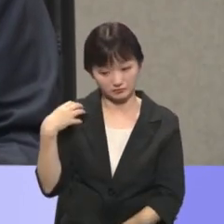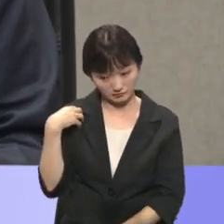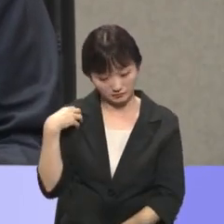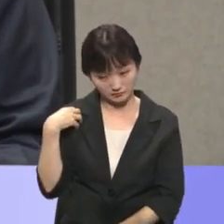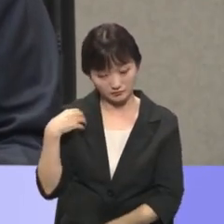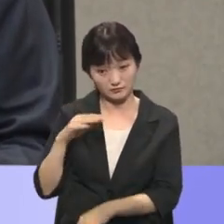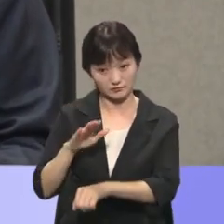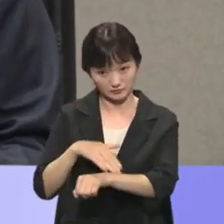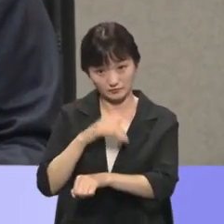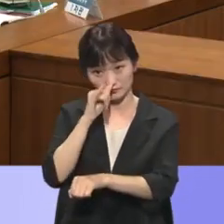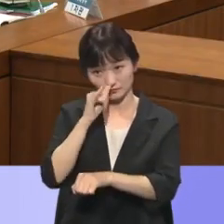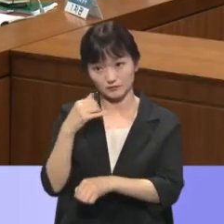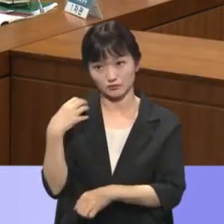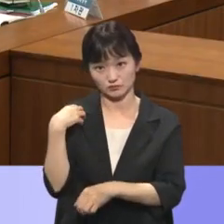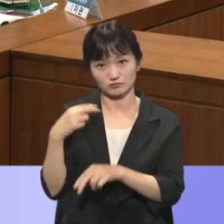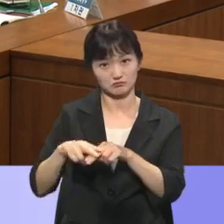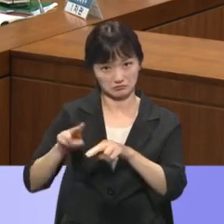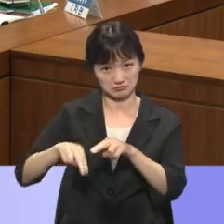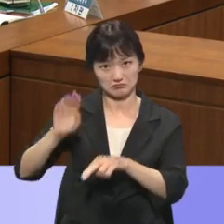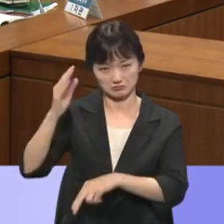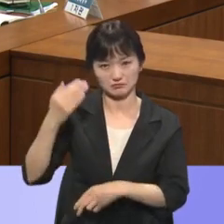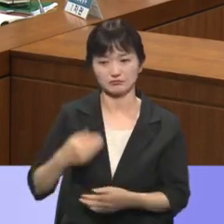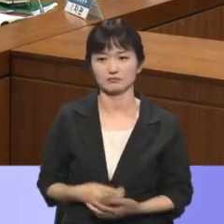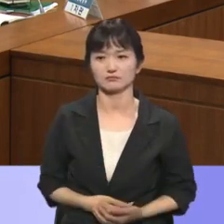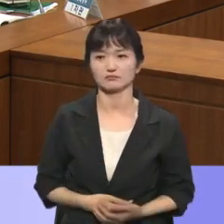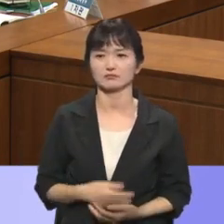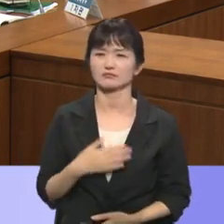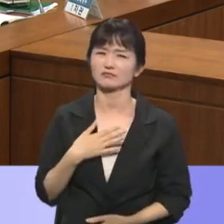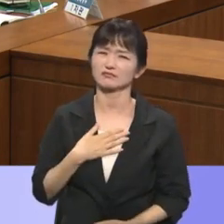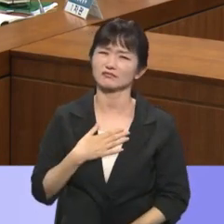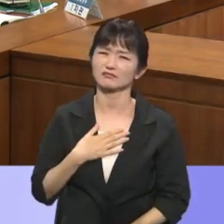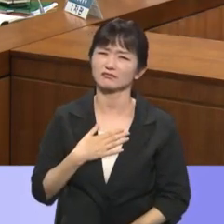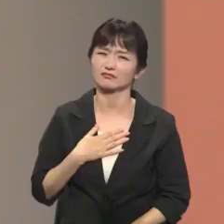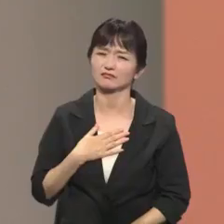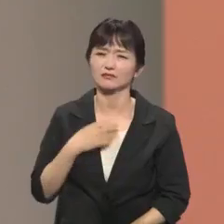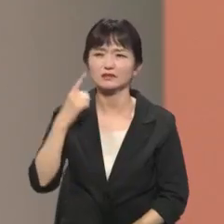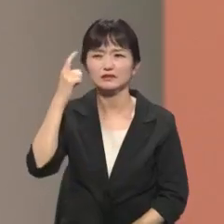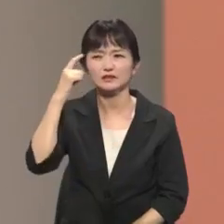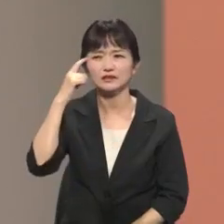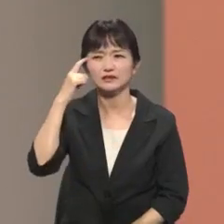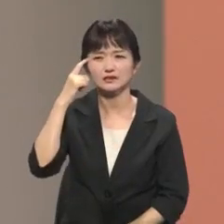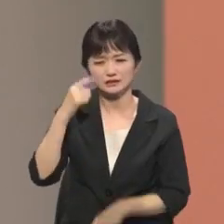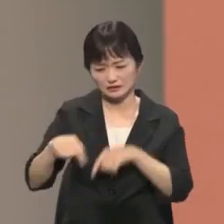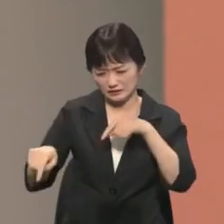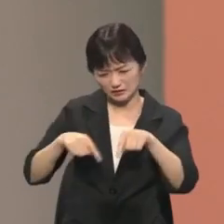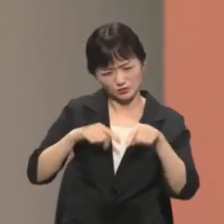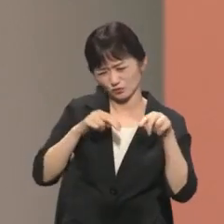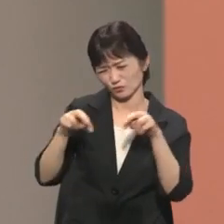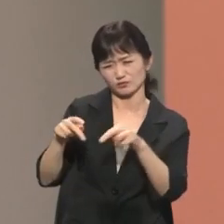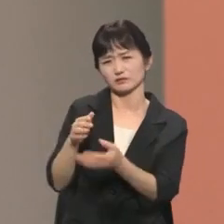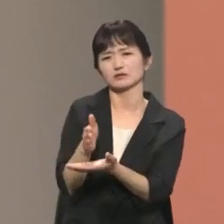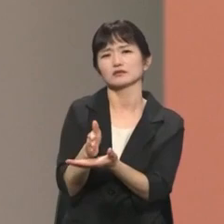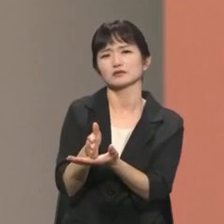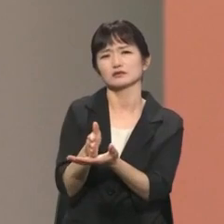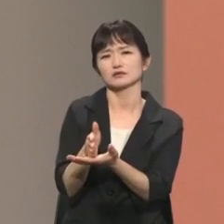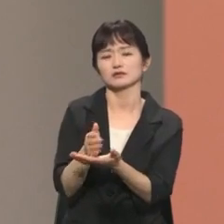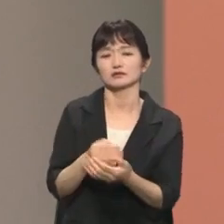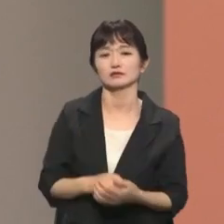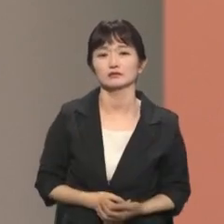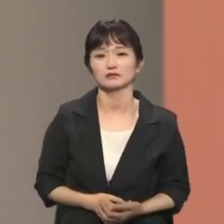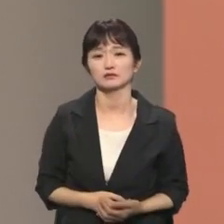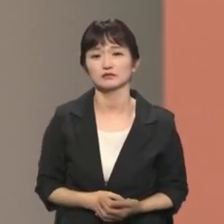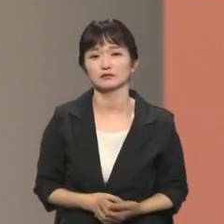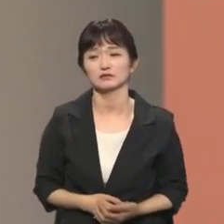누구라도 책임을지는 그게 순서라고 봅니다 과도하게 정치적인 공방으로 갈 이유는 전혀 없다 이렇게 생각합니다 물론 이제